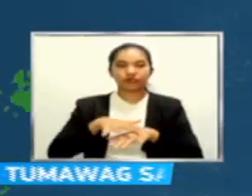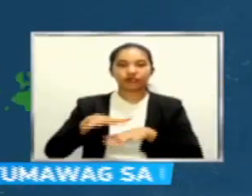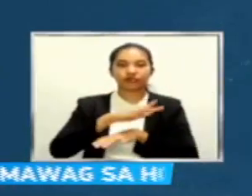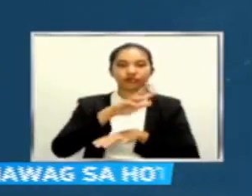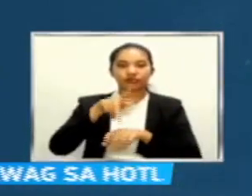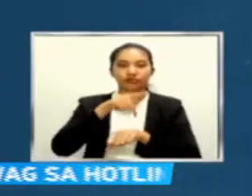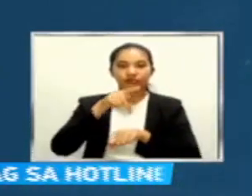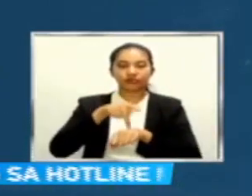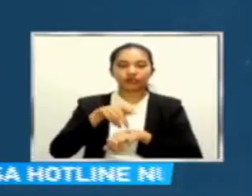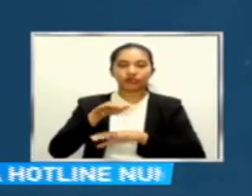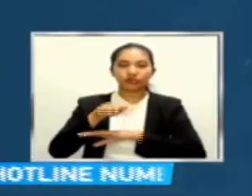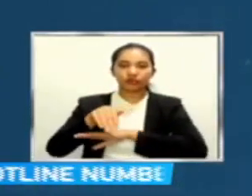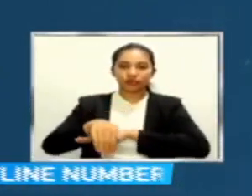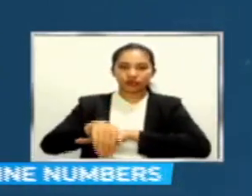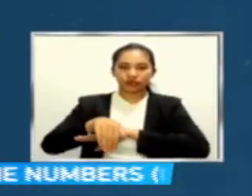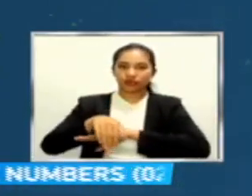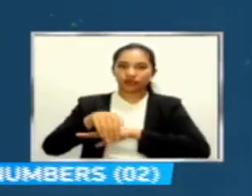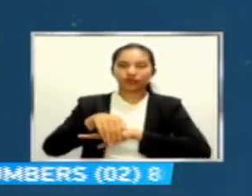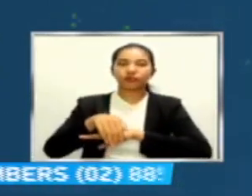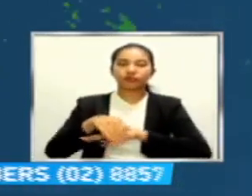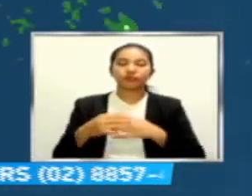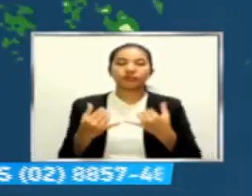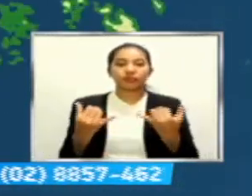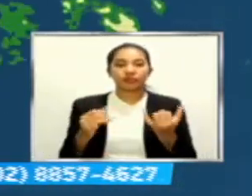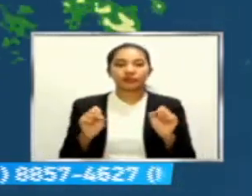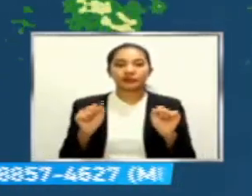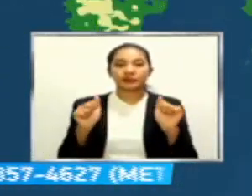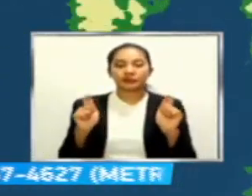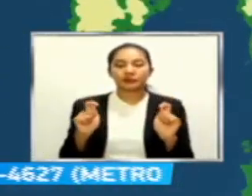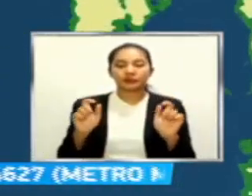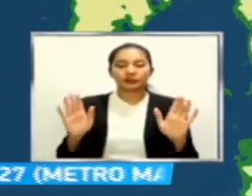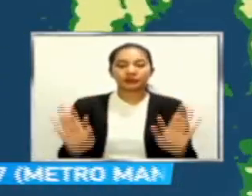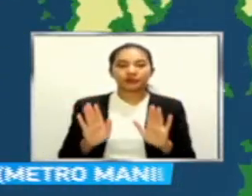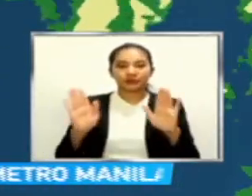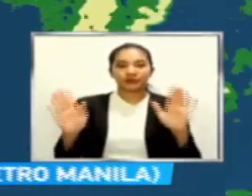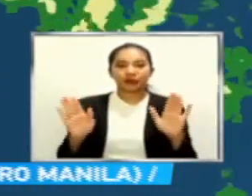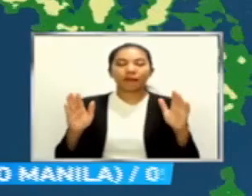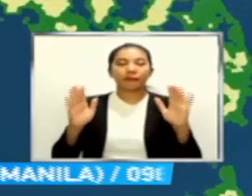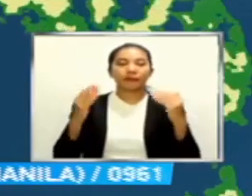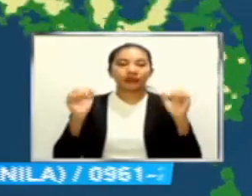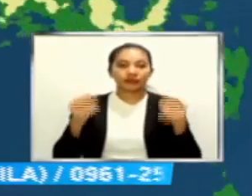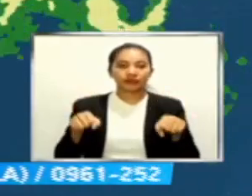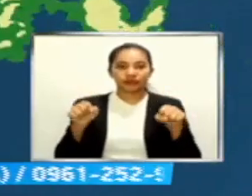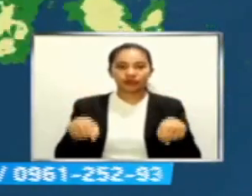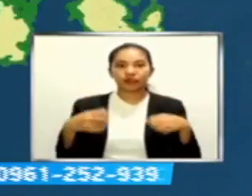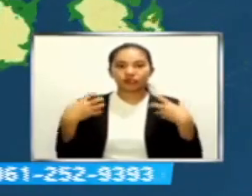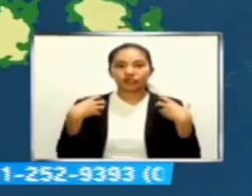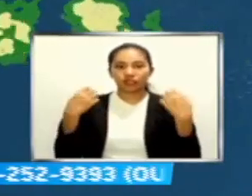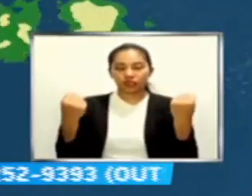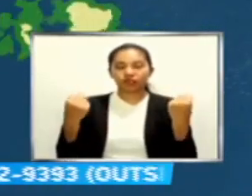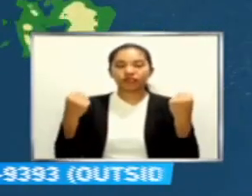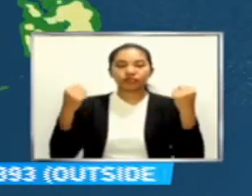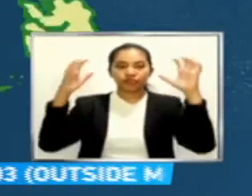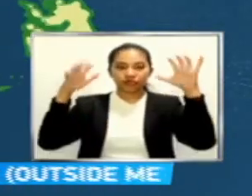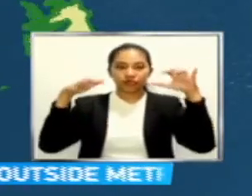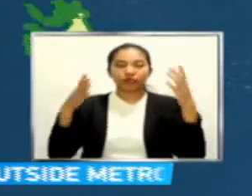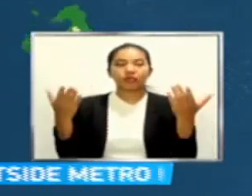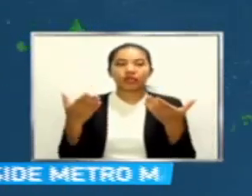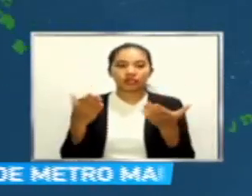gabi ngayong pong weekend. Posible ang heavy to intense rain sa may northern at central Luzon, western Visayas